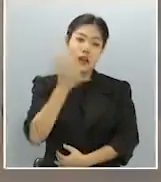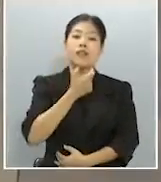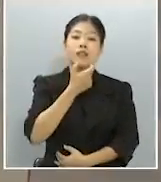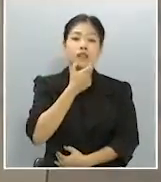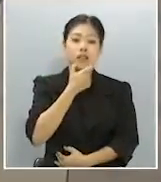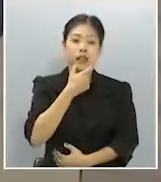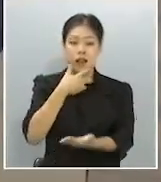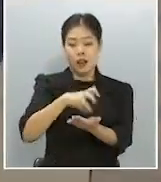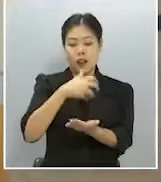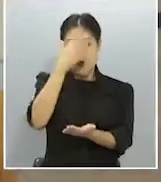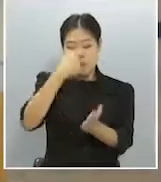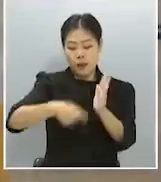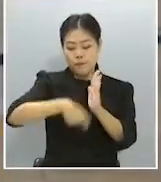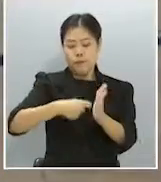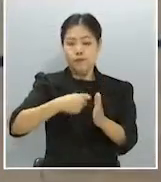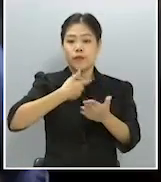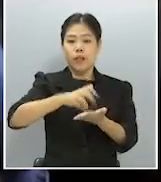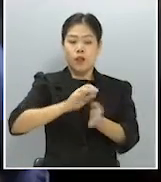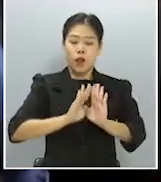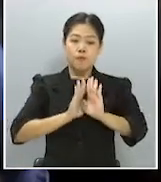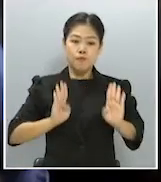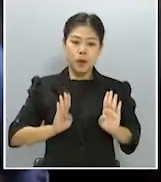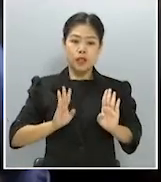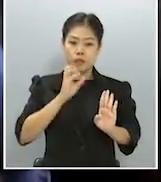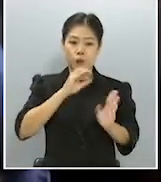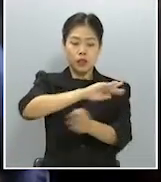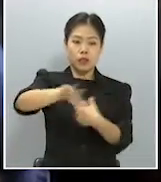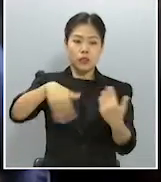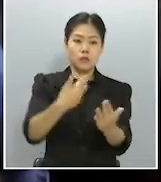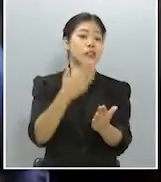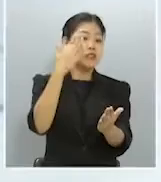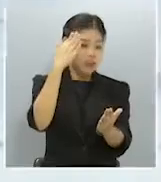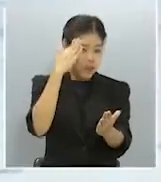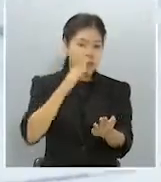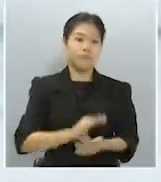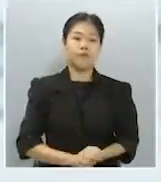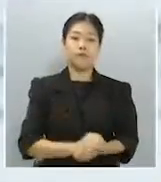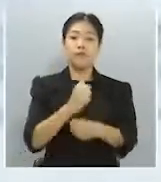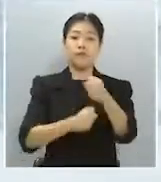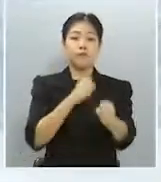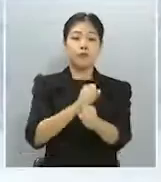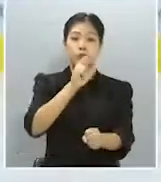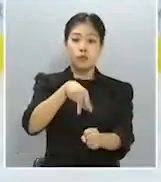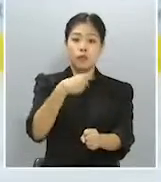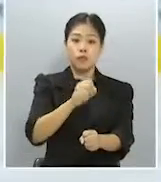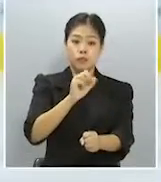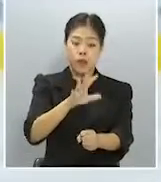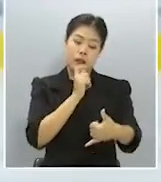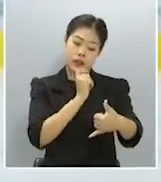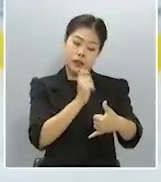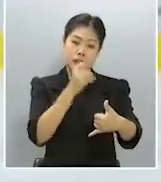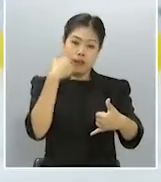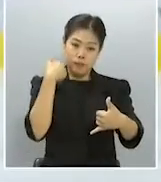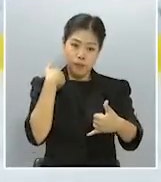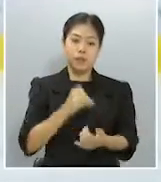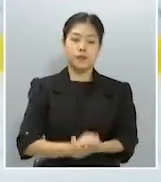อนเล่าถึงเหตุผลที่ตัดสินใจเปิดเผยตัวเองว่าเป็นเกย์ให้สาธารณชนได้ทราบเมื่อเดือนตุลาคมปี2015โดยให้สัมภาษณ์กับนิตยสารสเกตติ้งว่